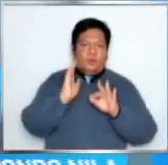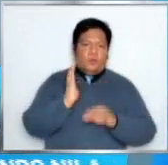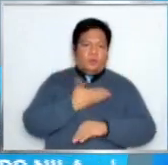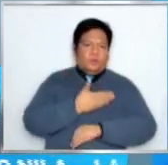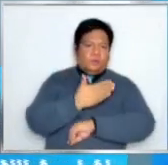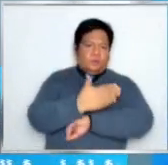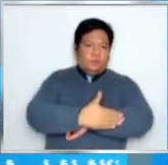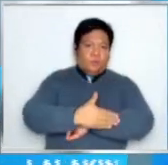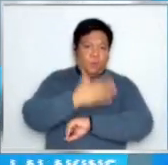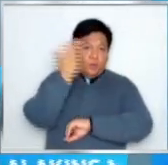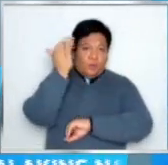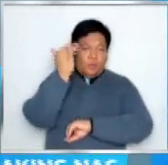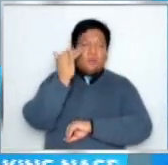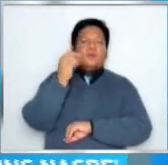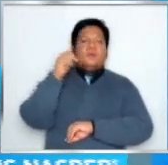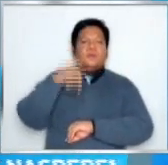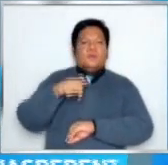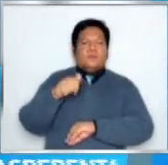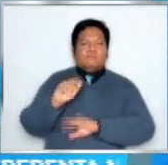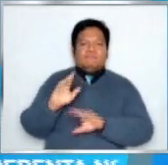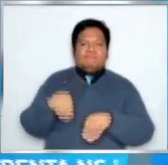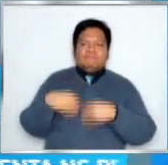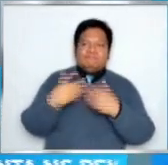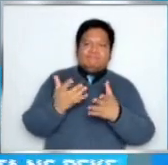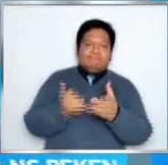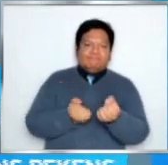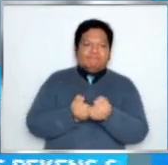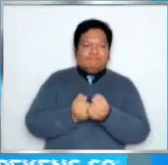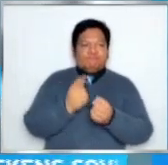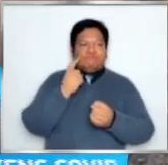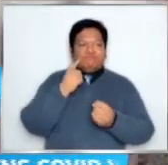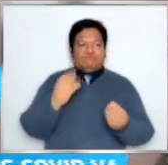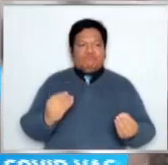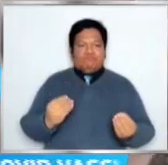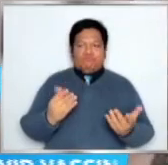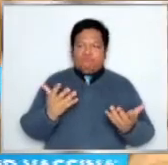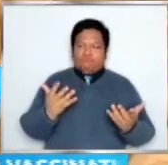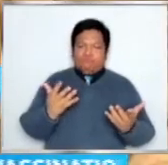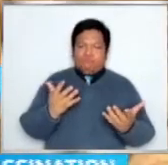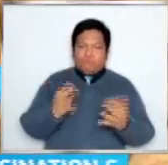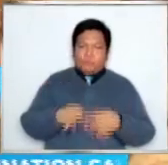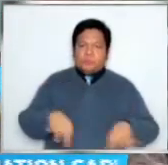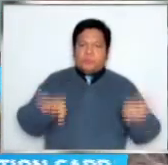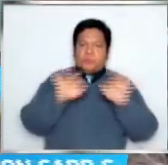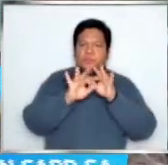sila ang nagbibigay ng pagkain sa table.